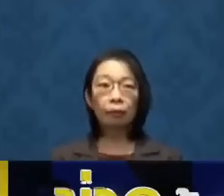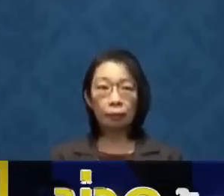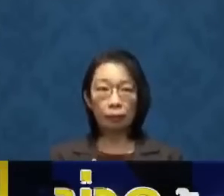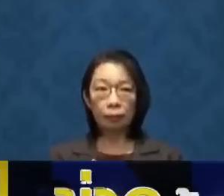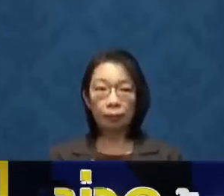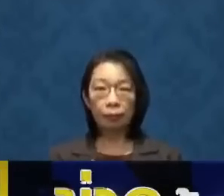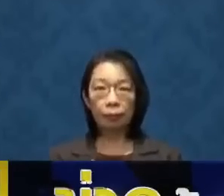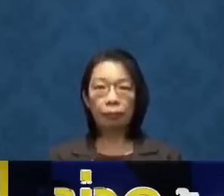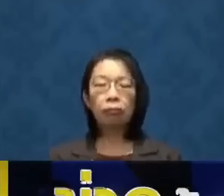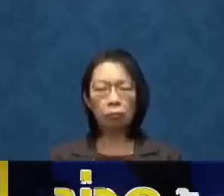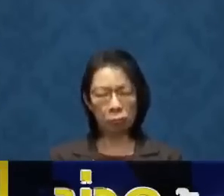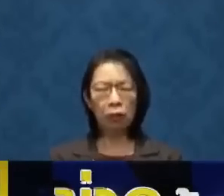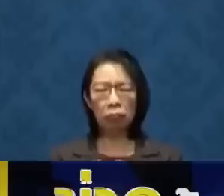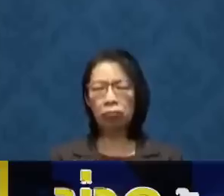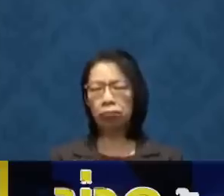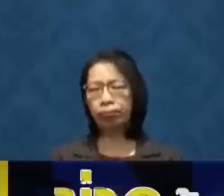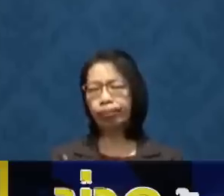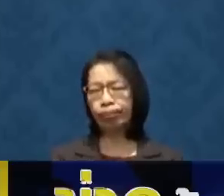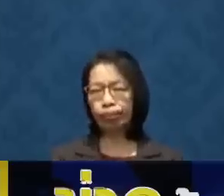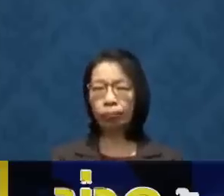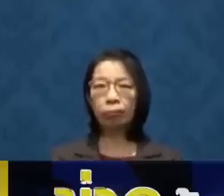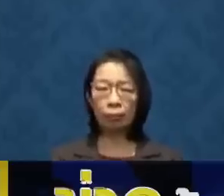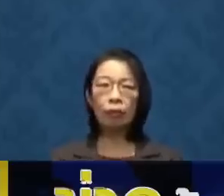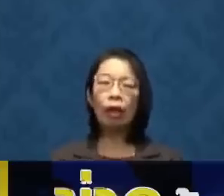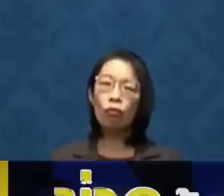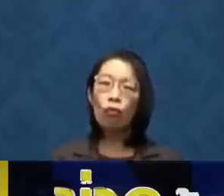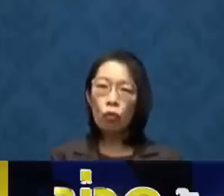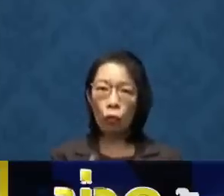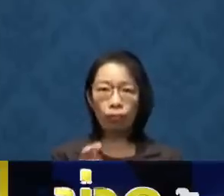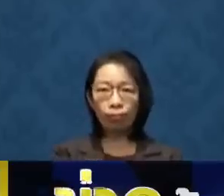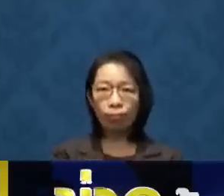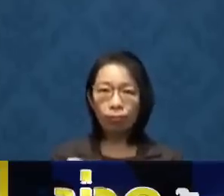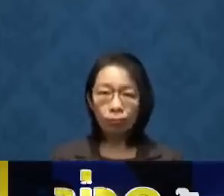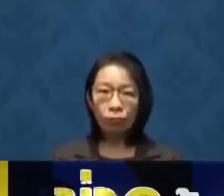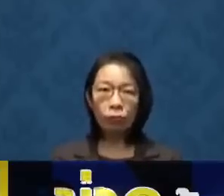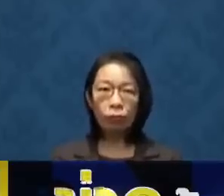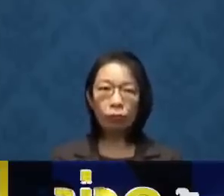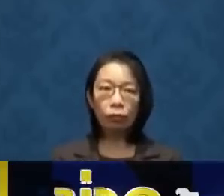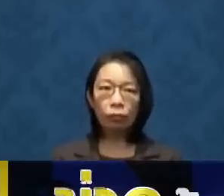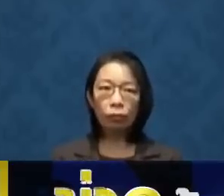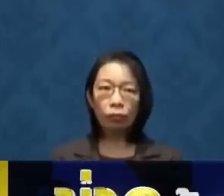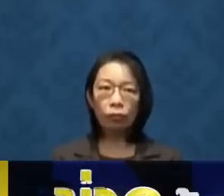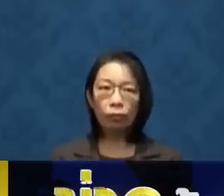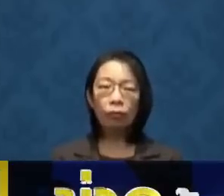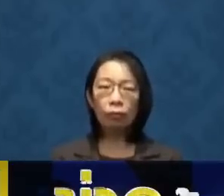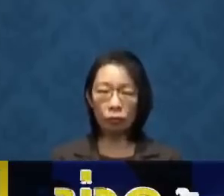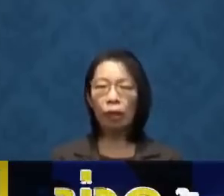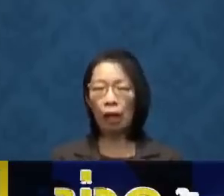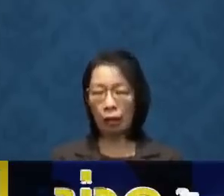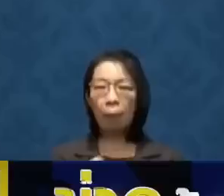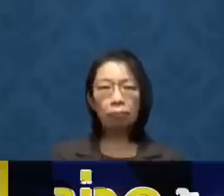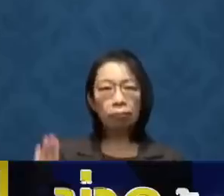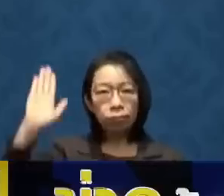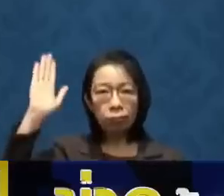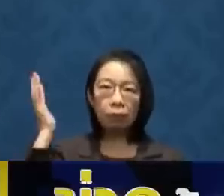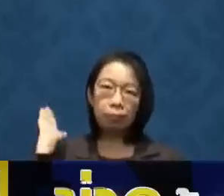สีแก้วค่ะคุณหมอชลน่านลุกขึ้นอภิปรายยืนยันฝ่ายค้านไม่เห็นด้วยกับการใช้บังคับและ